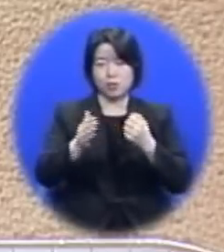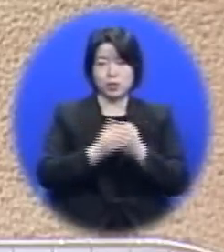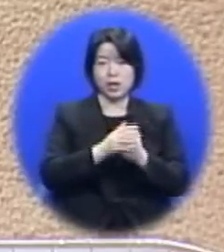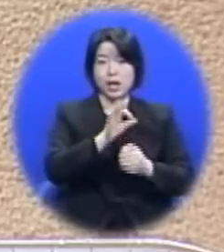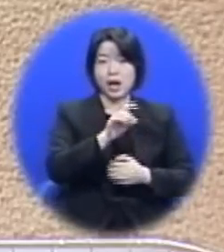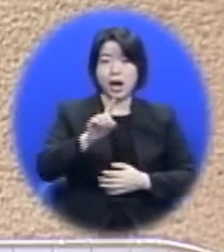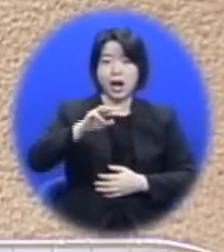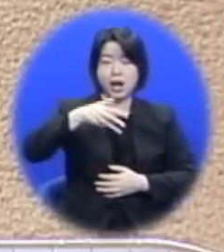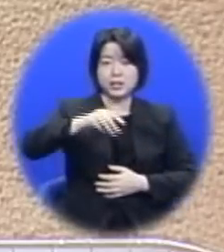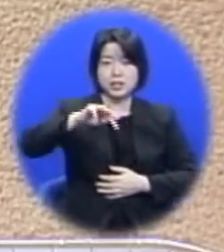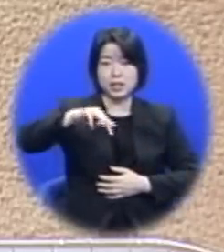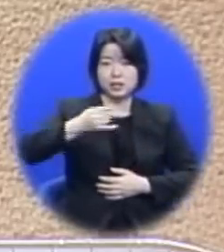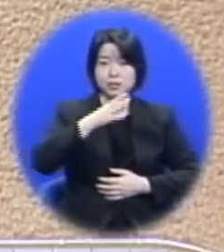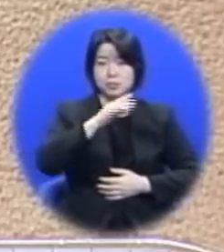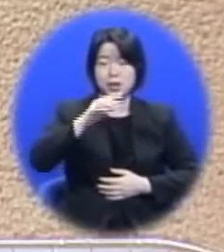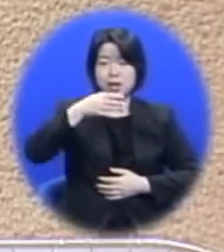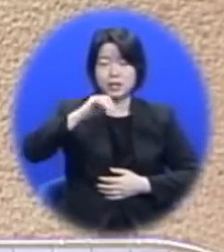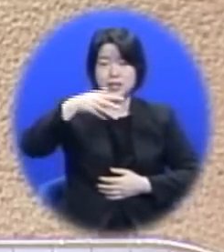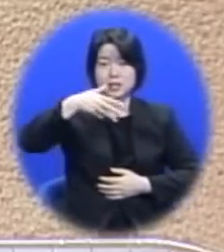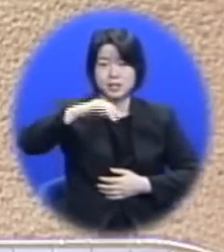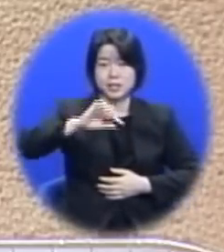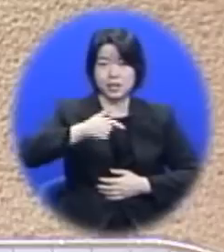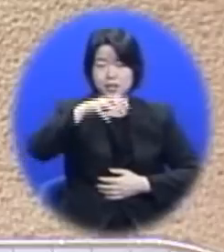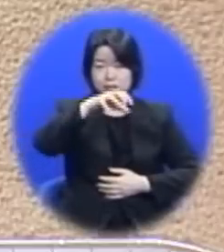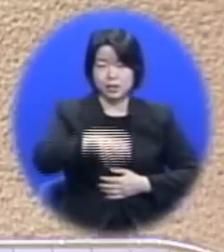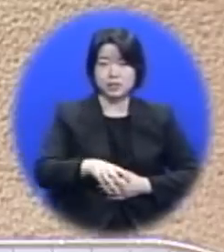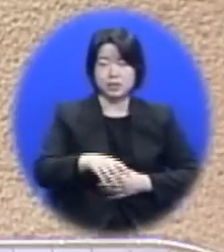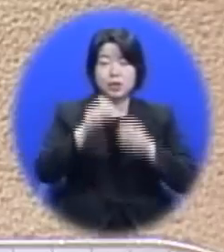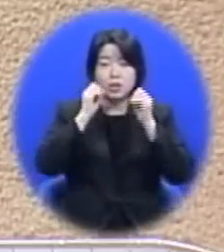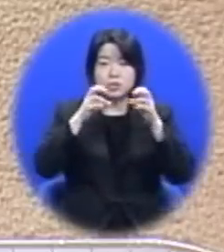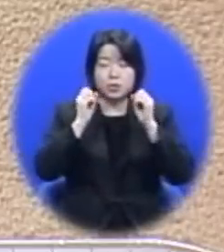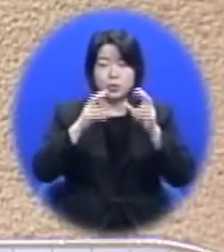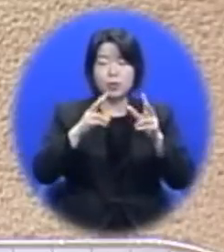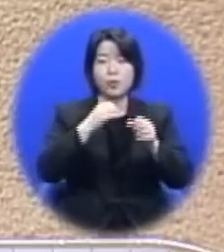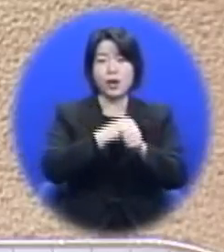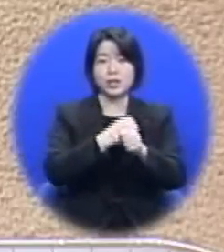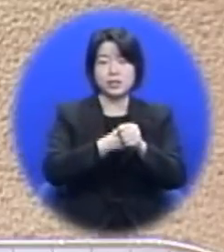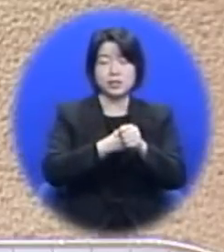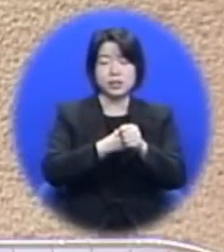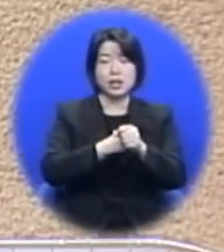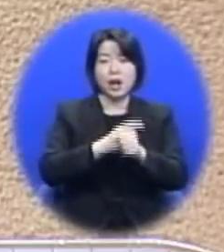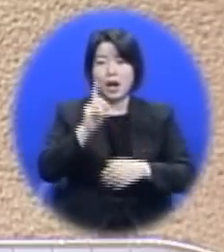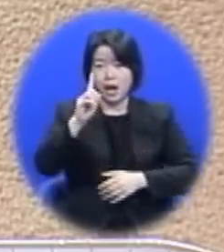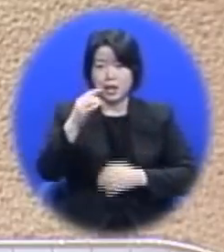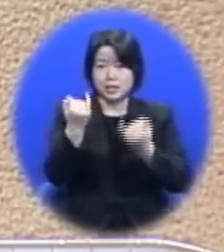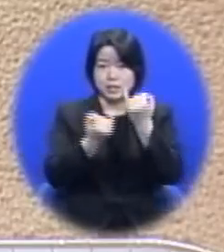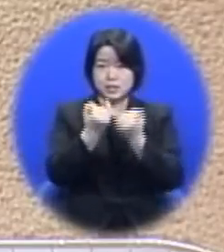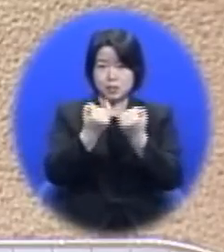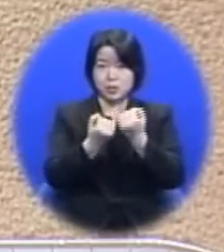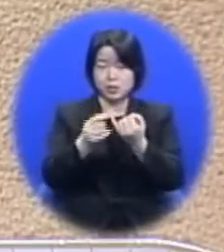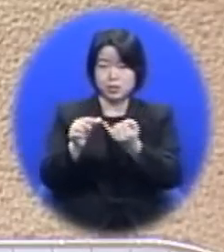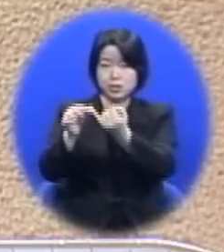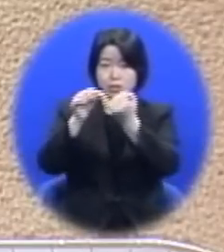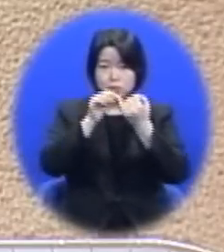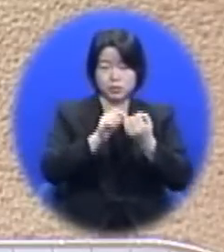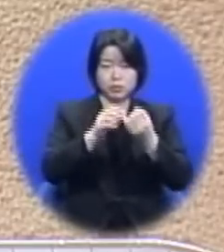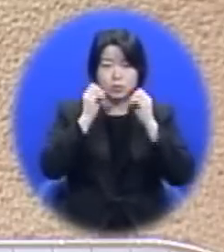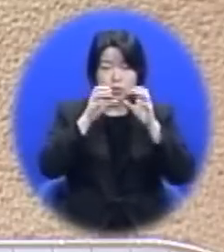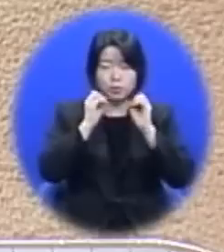아제르바이잔에서 사역하시는 유승찬 이태화 선교사님이 한 자매를 전도하고 그리고 세례를 주었습니다.